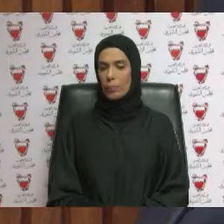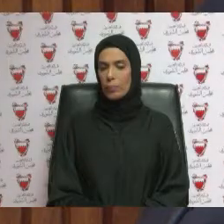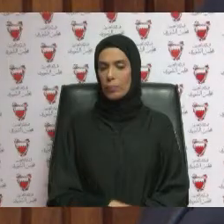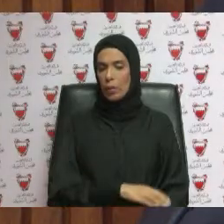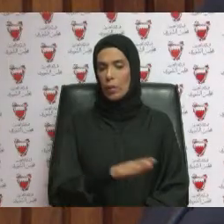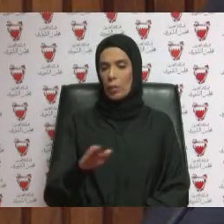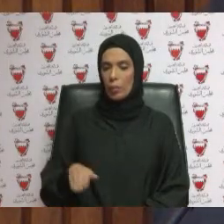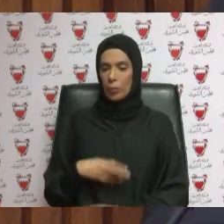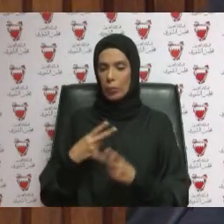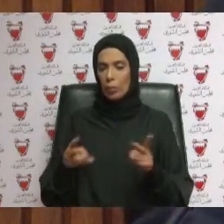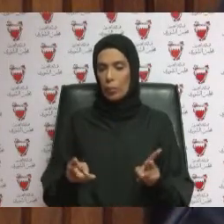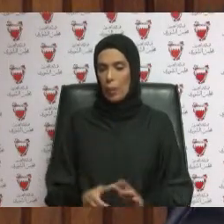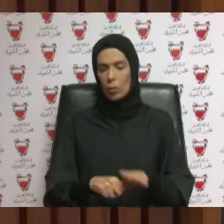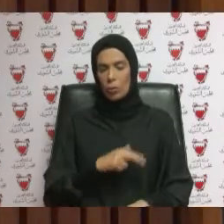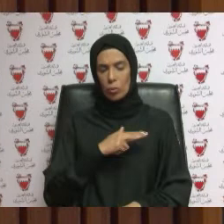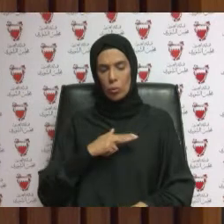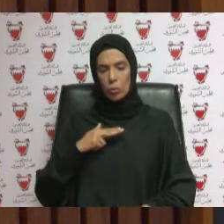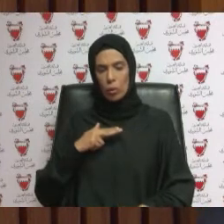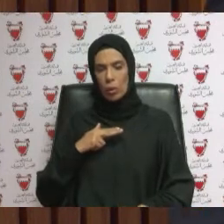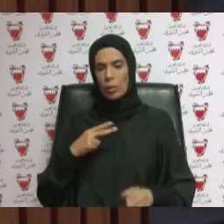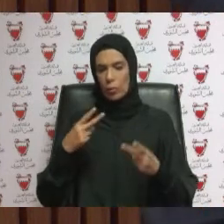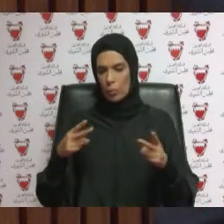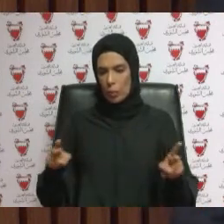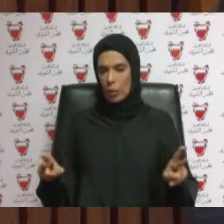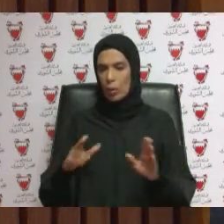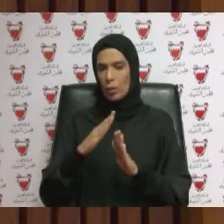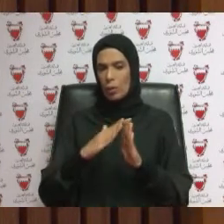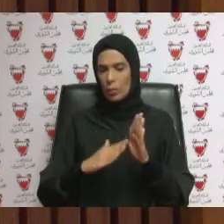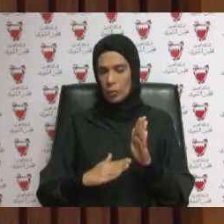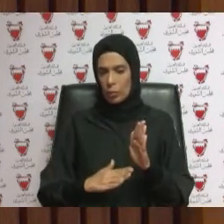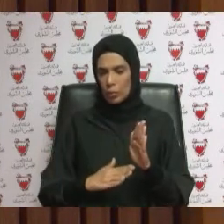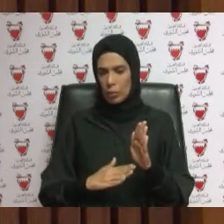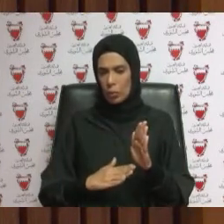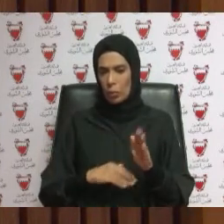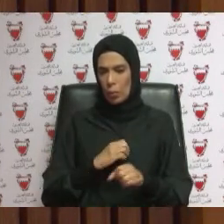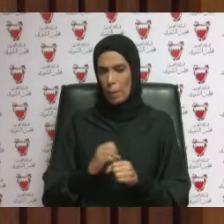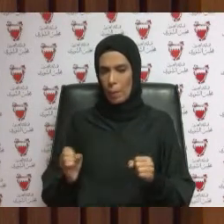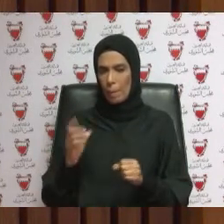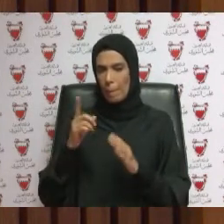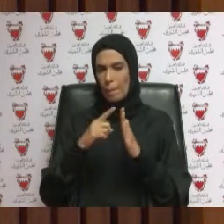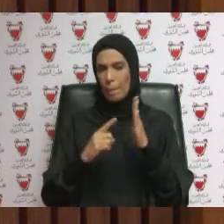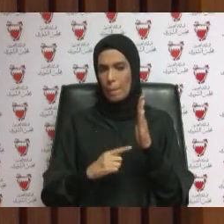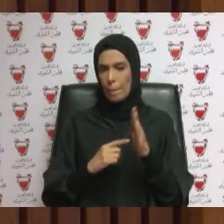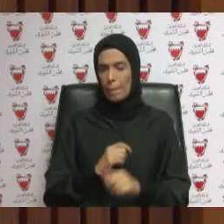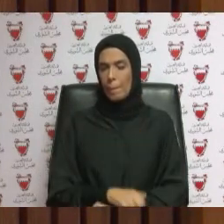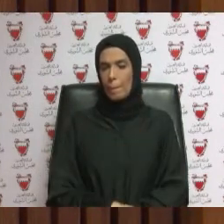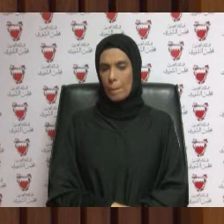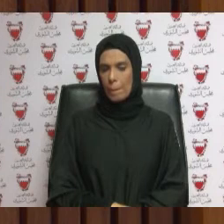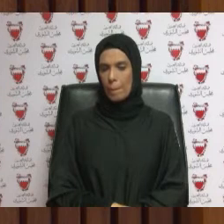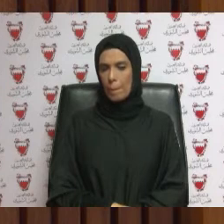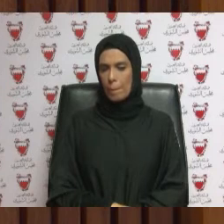وأغلبية موافقة. تفضل المادة الثانية. الموافقة على نص المادة كما ورد في مشروع القانون، هذه توصية اللجنة وقرأ.